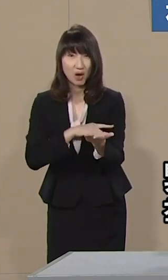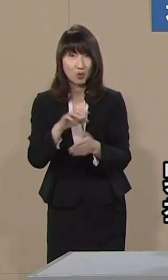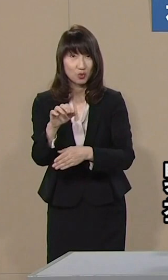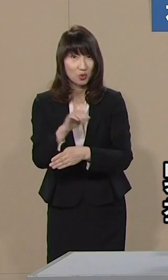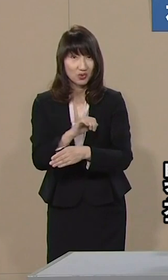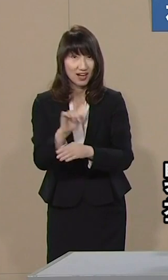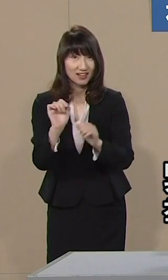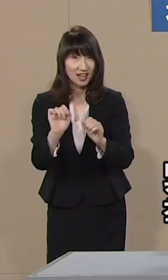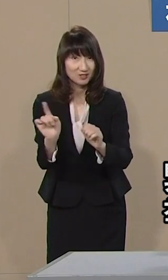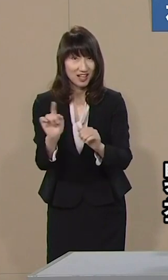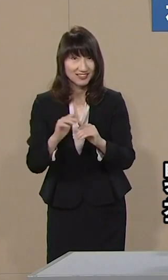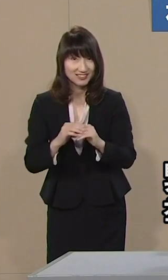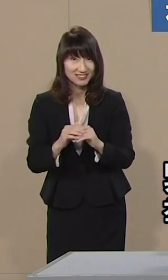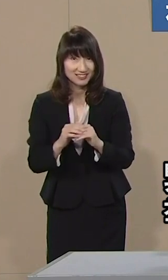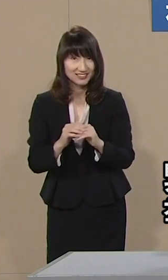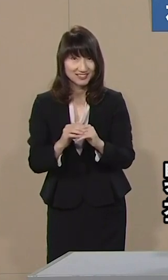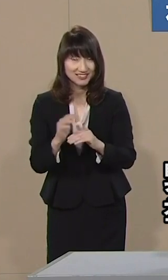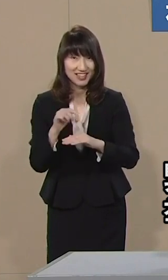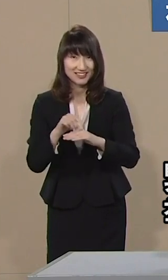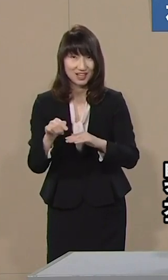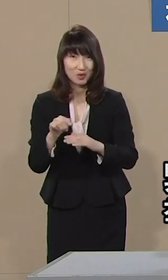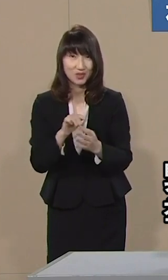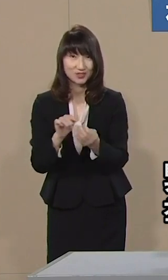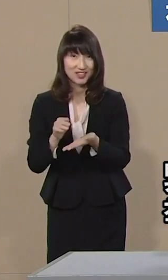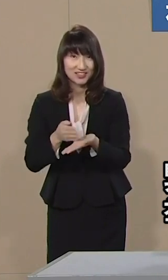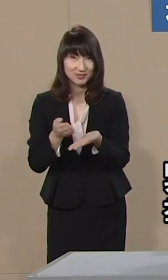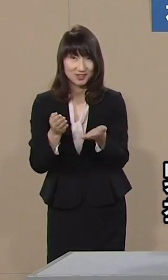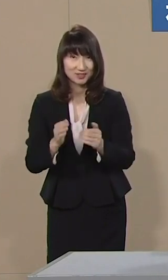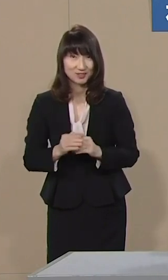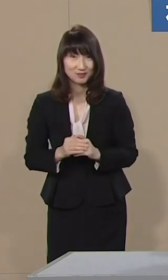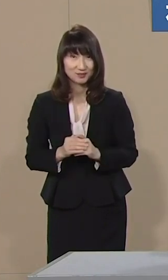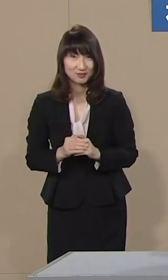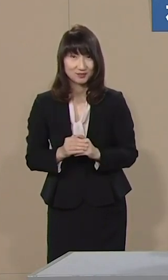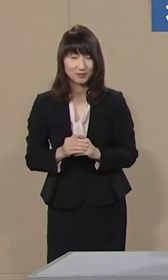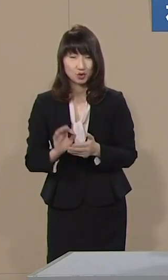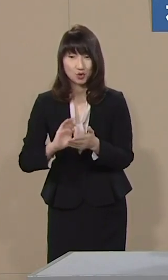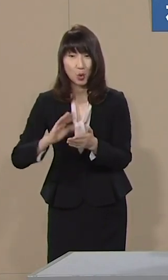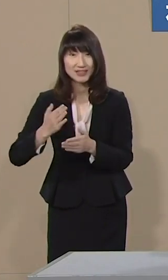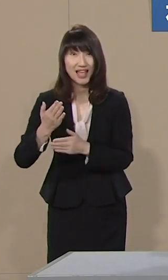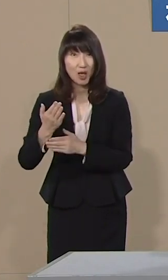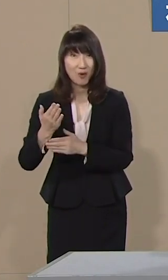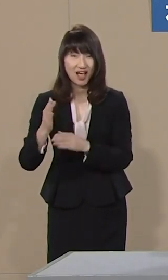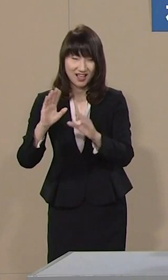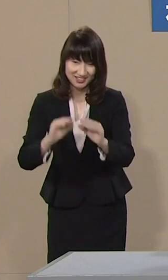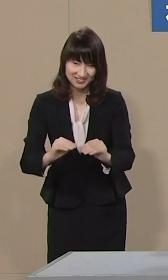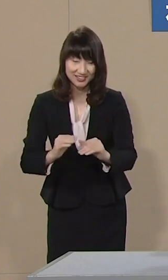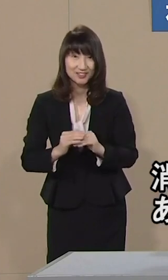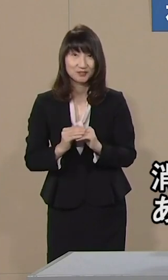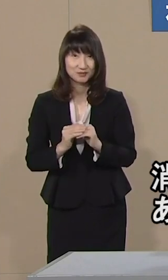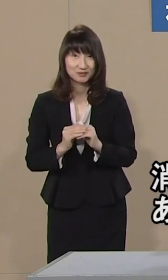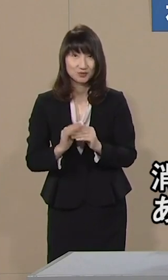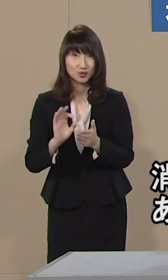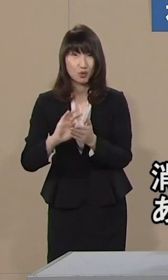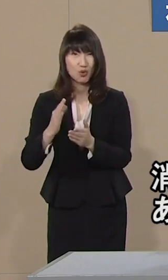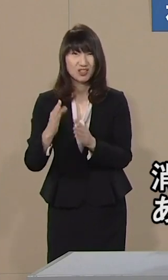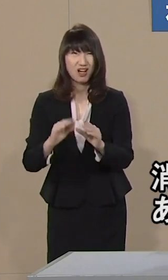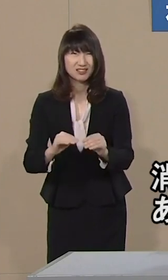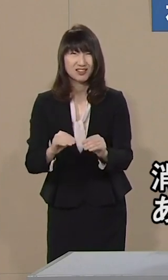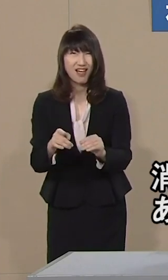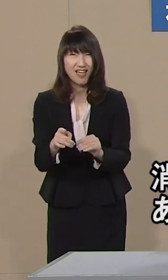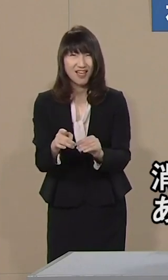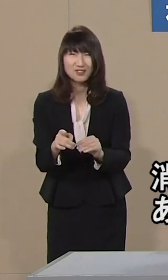か緊急制作いくつかを挙げさせていただきます消費税は廃止消費税